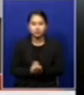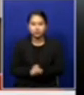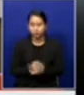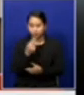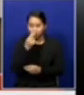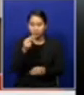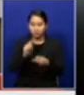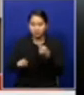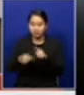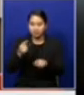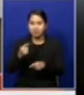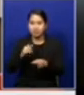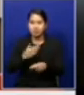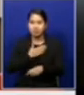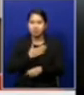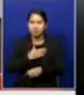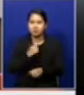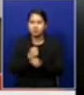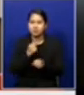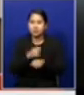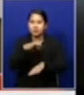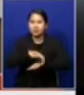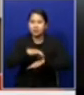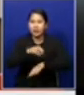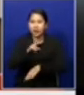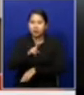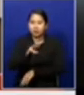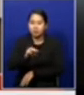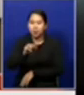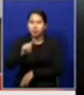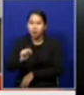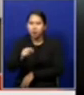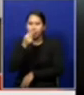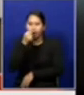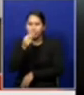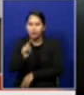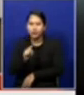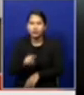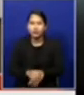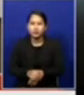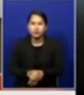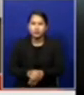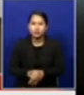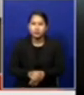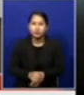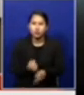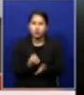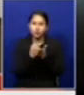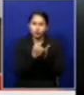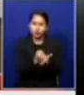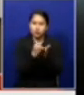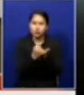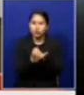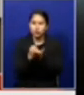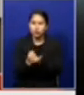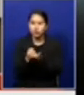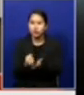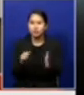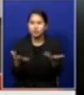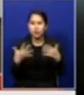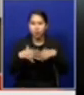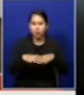นๆพี่ๆผมที่เป็นรัฐมนตรีเนี่ยไม่ค่อยเห็นได้ออกมาช่วยเหลือหรือมีส่วนร่วมกับเรื่องนี้เล